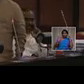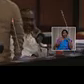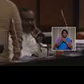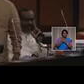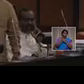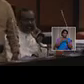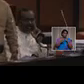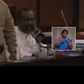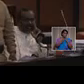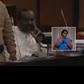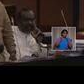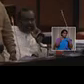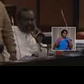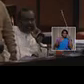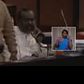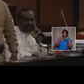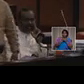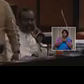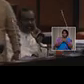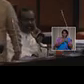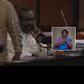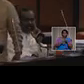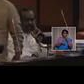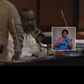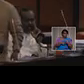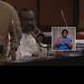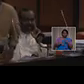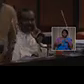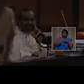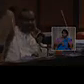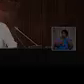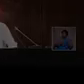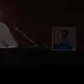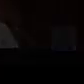எக்காரணம் கொண்டும் பகைத்துக் கொள்ளக்கூடாது என்பதை கூறி விடைபெறுகின்றேன். நன்றி. பாவமே சத்தியப்படுத்த